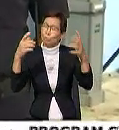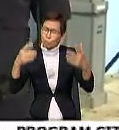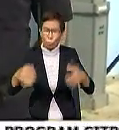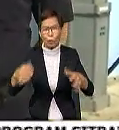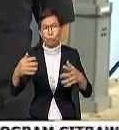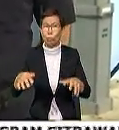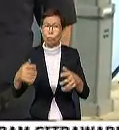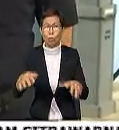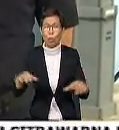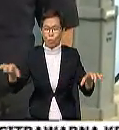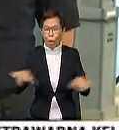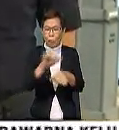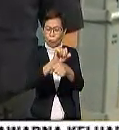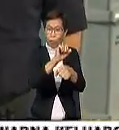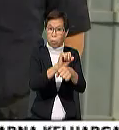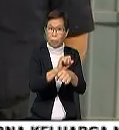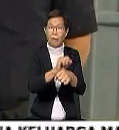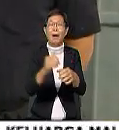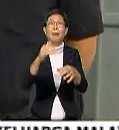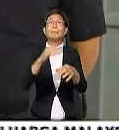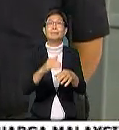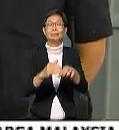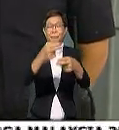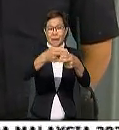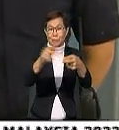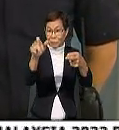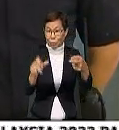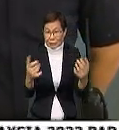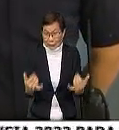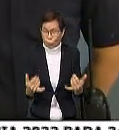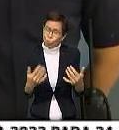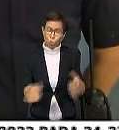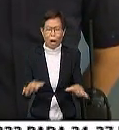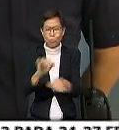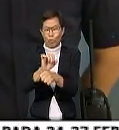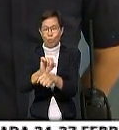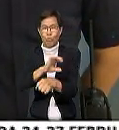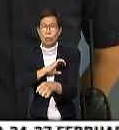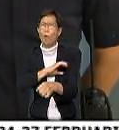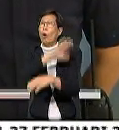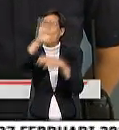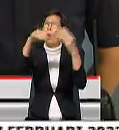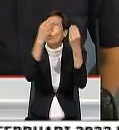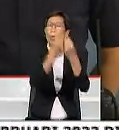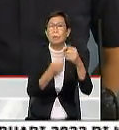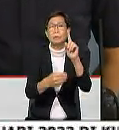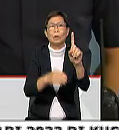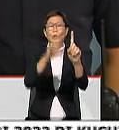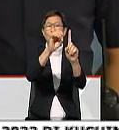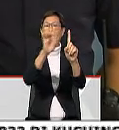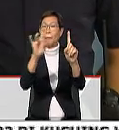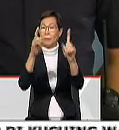telah menjalankan tugas pada hari penamaan calon pada hari ini seramai keseluruhannya 198 orang.